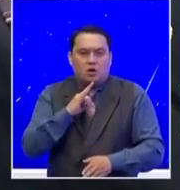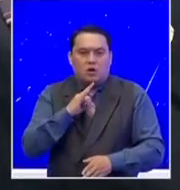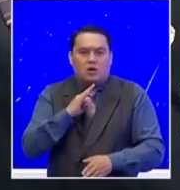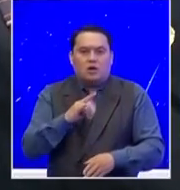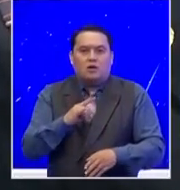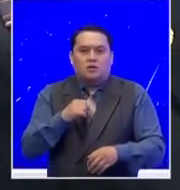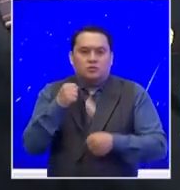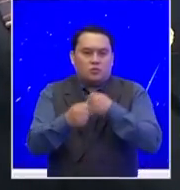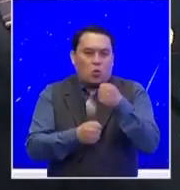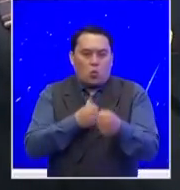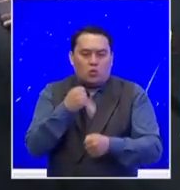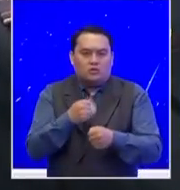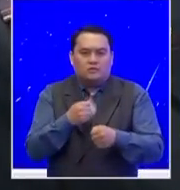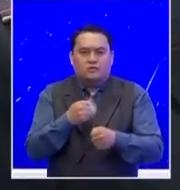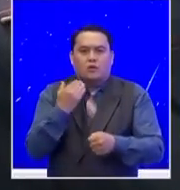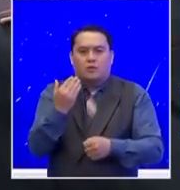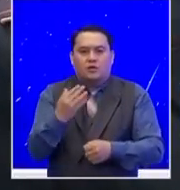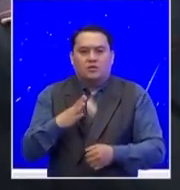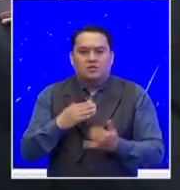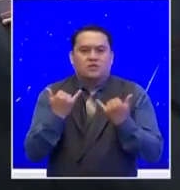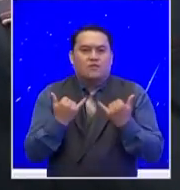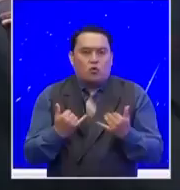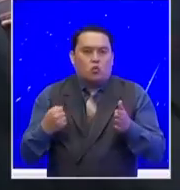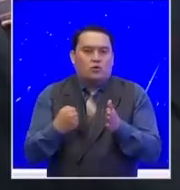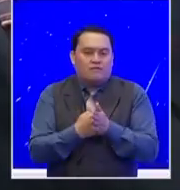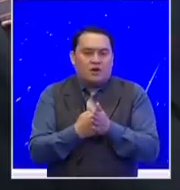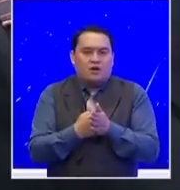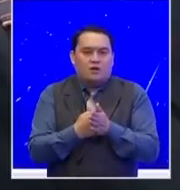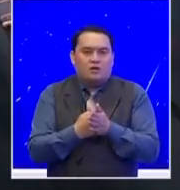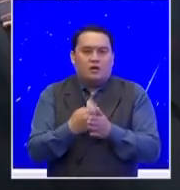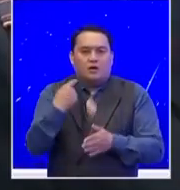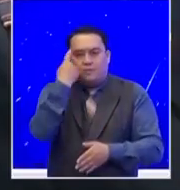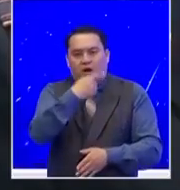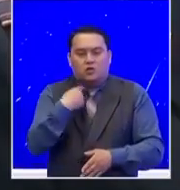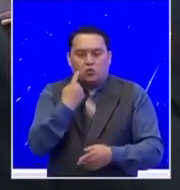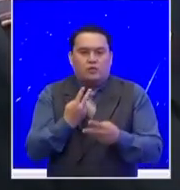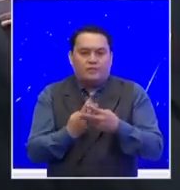«Умышленное причинение тяжкого вреда здоровью». В настоящее время установлено подозреваемое лицо